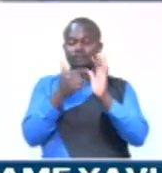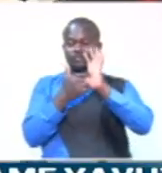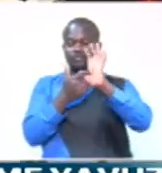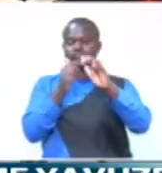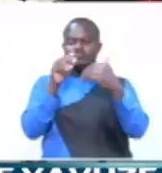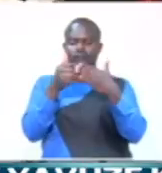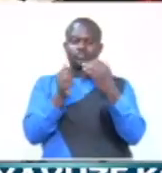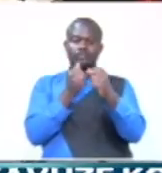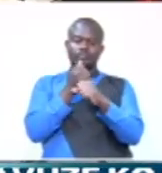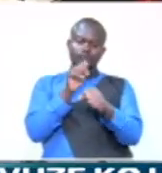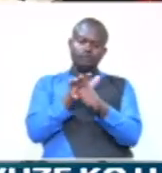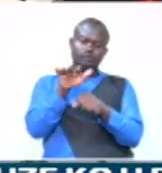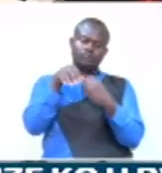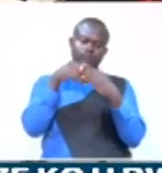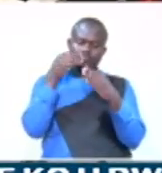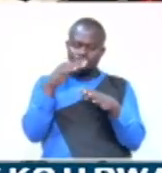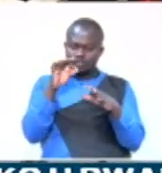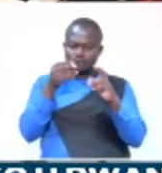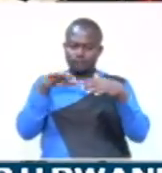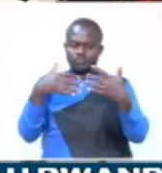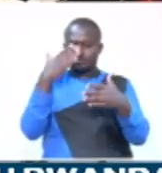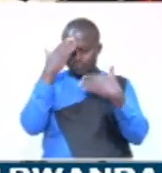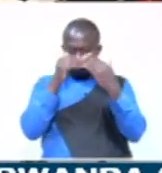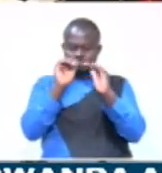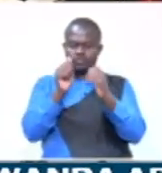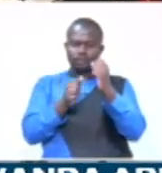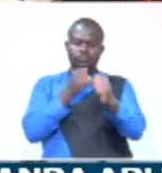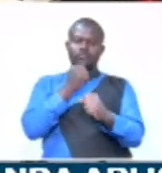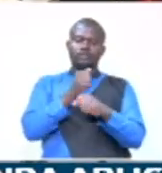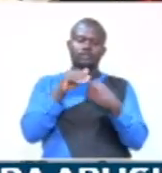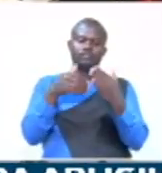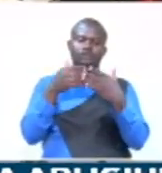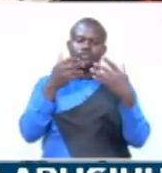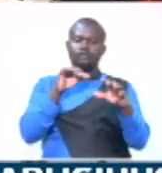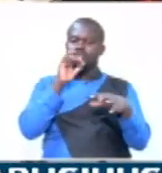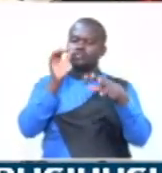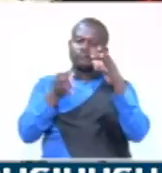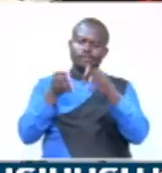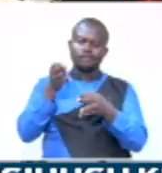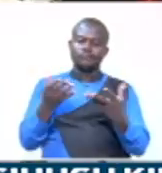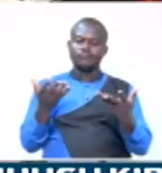amaze imyaka myinshi aho ngaho mu Bufaransa. Byagenze bite kugira ngo iyi myaka yose ishire ataraburanishwa?